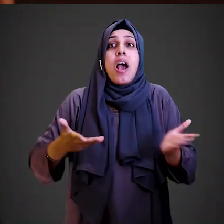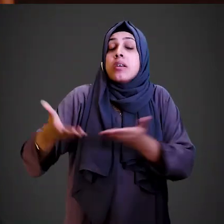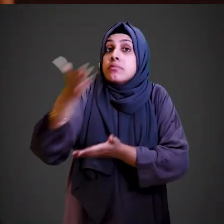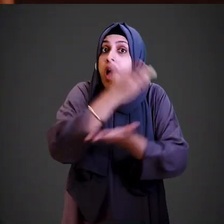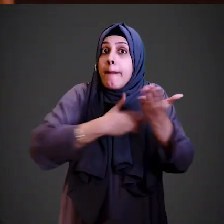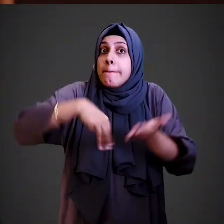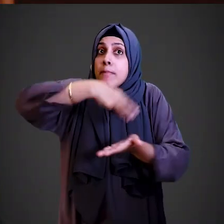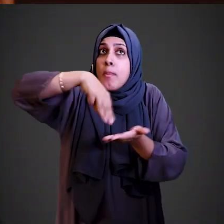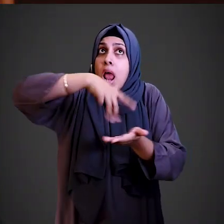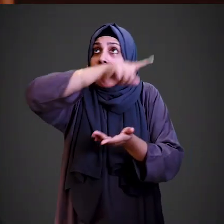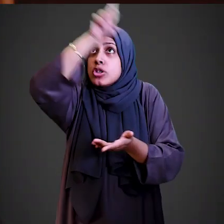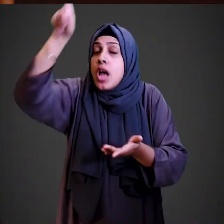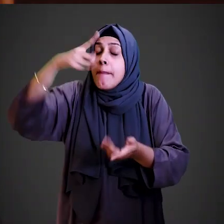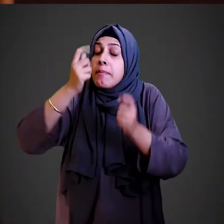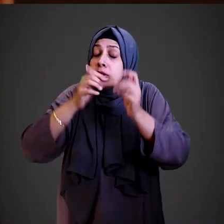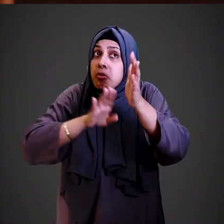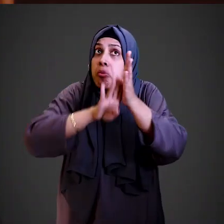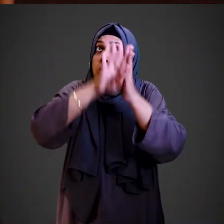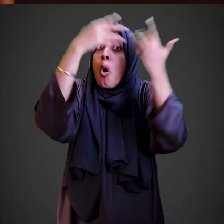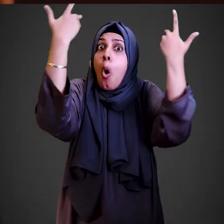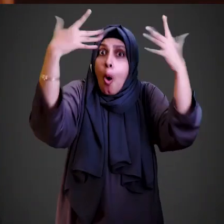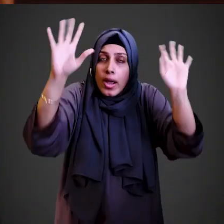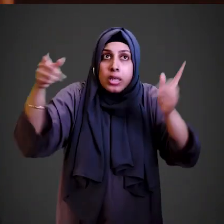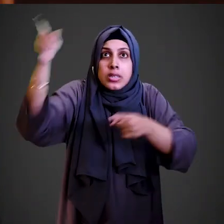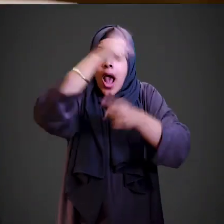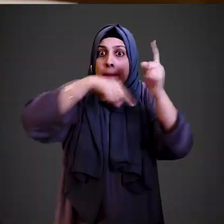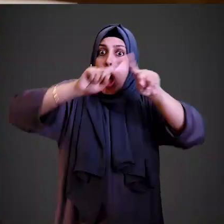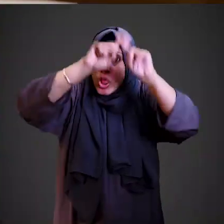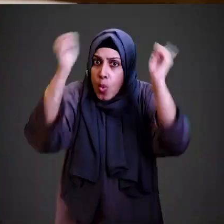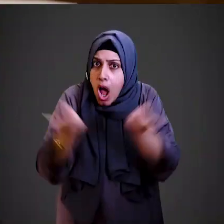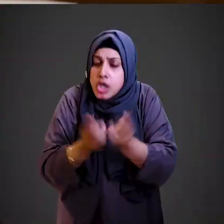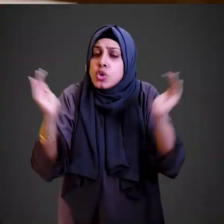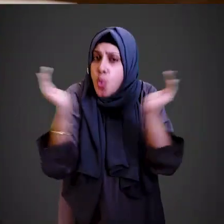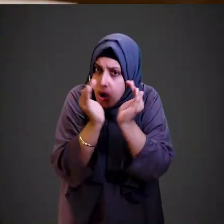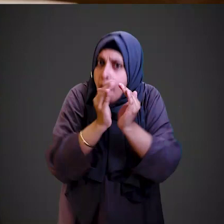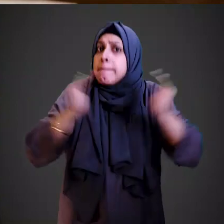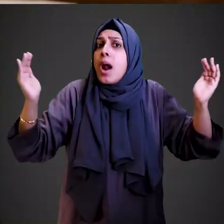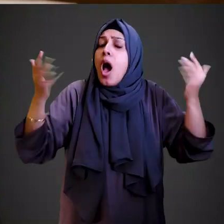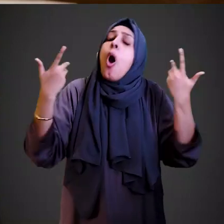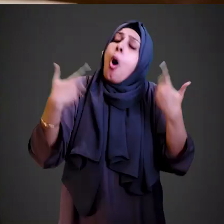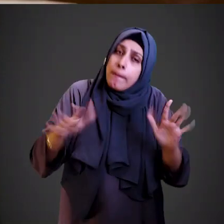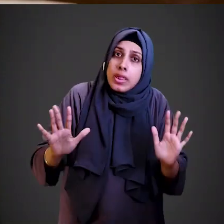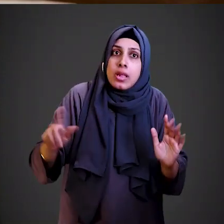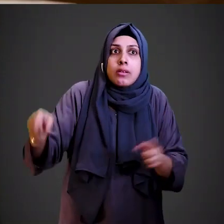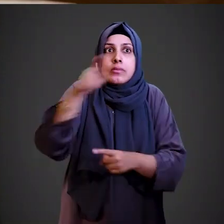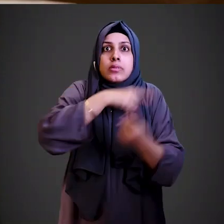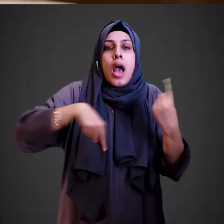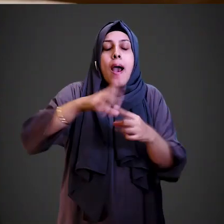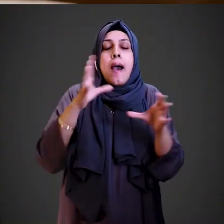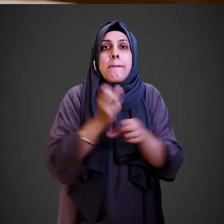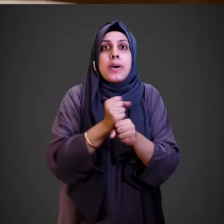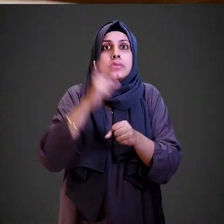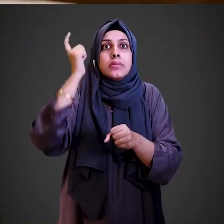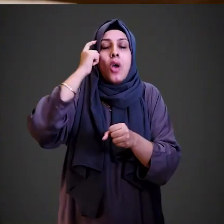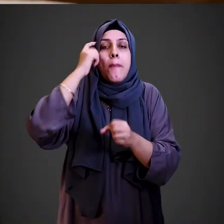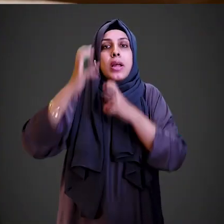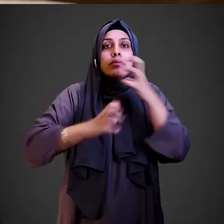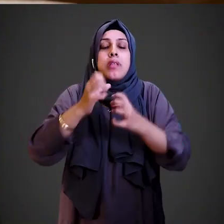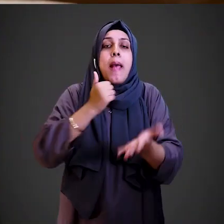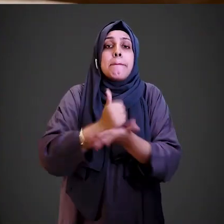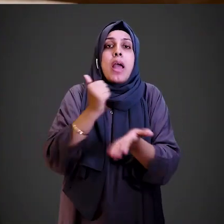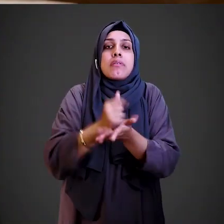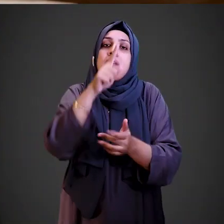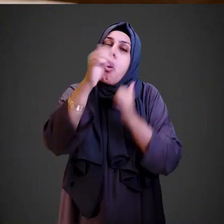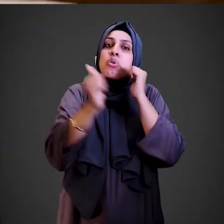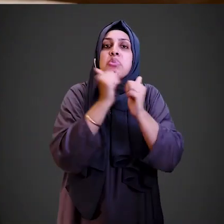पे तरक्की हो चुकी है वहाँ पे हमेशा दुकानदार, चाहे वो किसी भी साइज़ के हों, छोटे हों या बड़े हों, वो हमेशा डिजिटल बैंकिंग